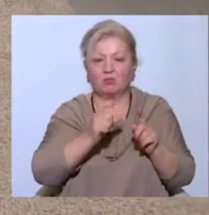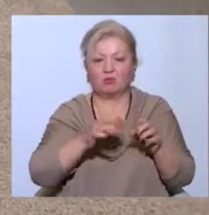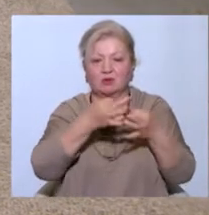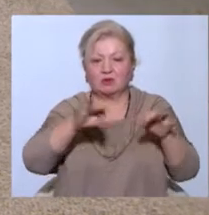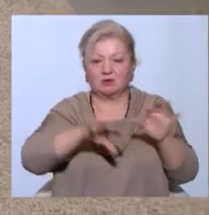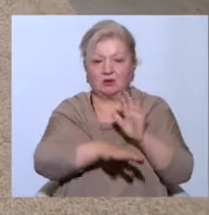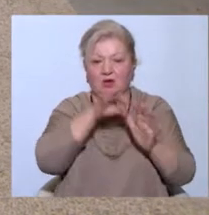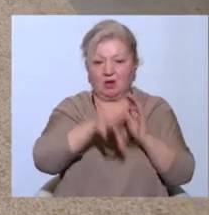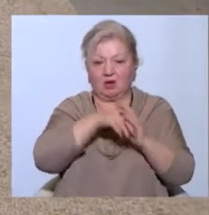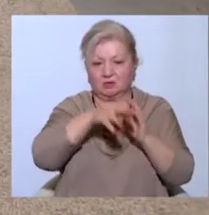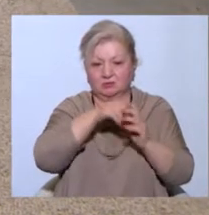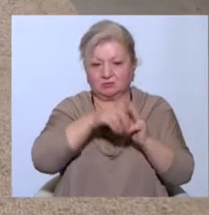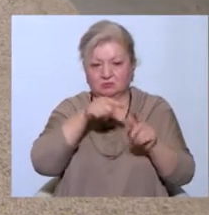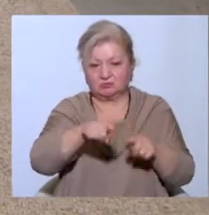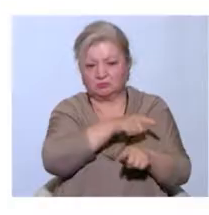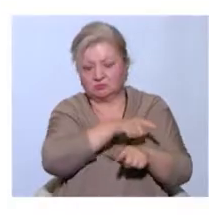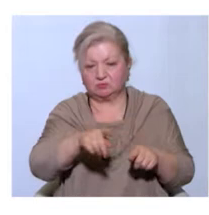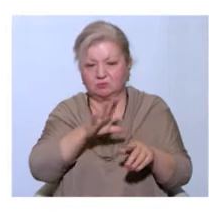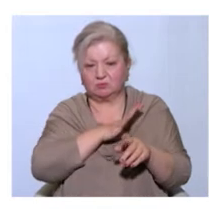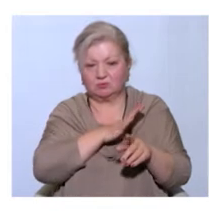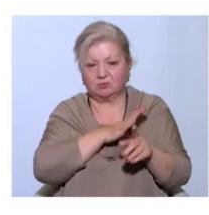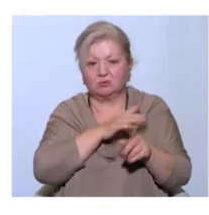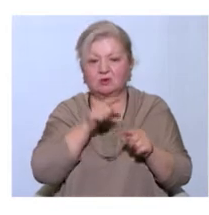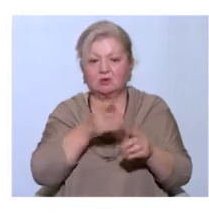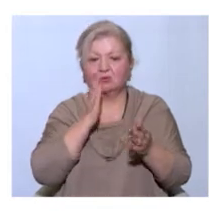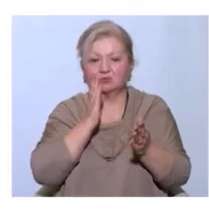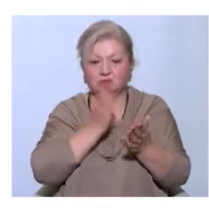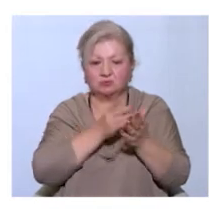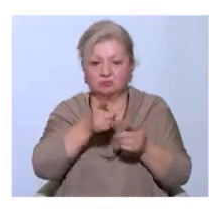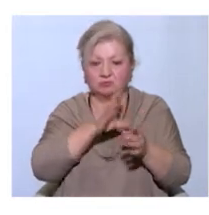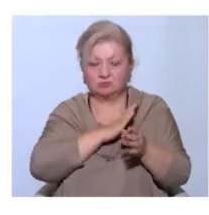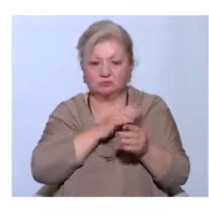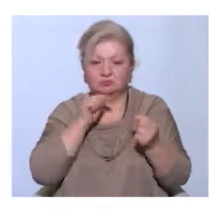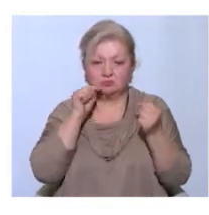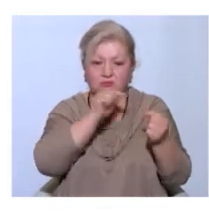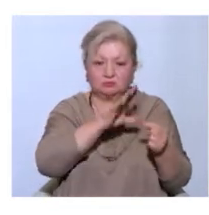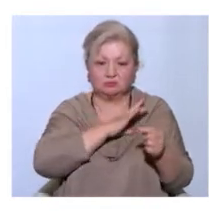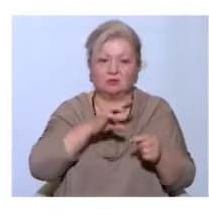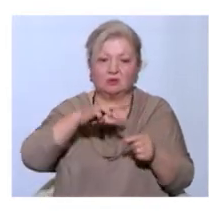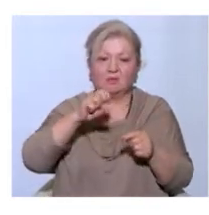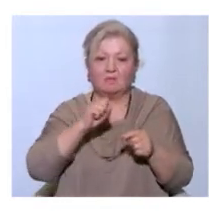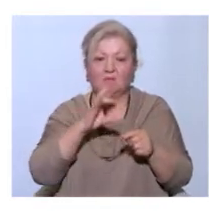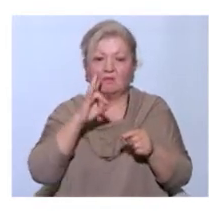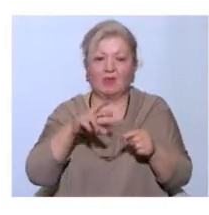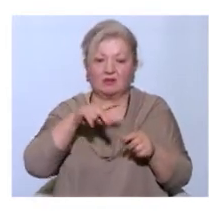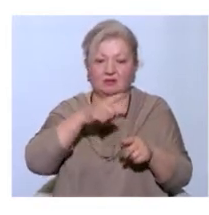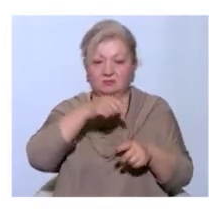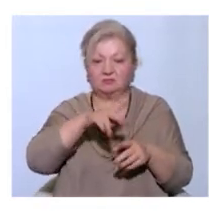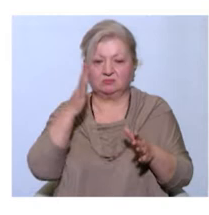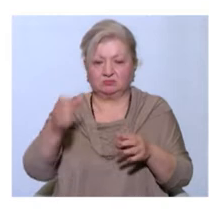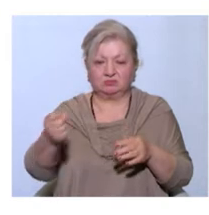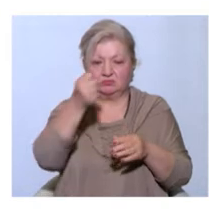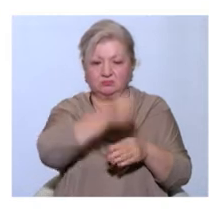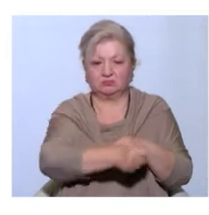ამ წლების განმავლობაში მუდმივად მიმართული იყო სწორედ აპარტეიდის წინააღმდეგ, ნელსონ მანდელა, და ის ხდება პირველი პრეზიდენტი